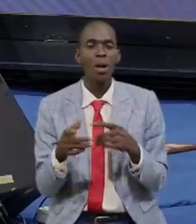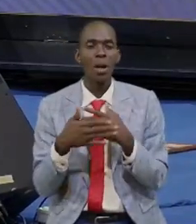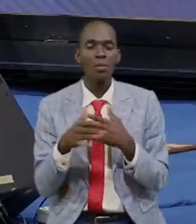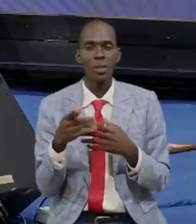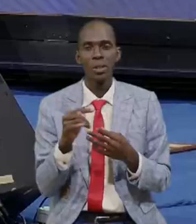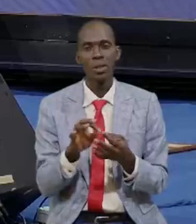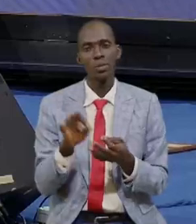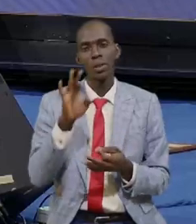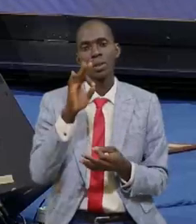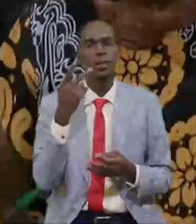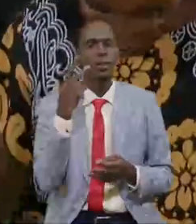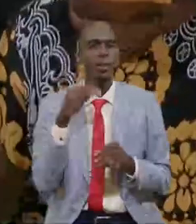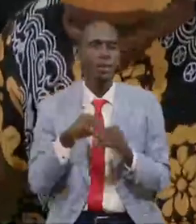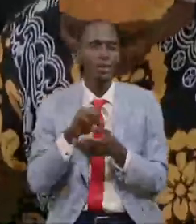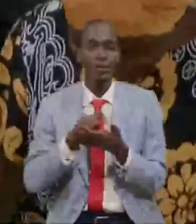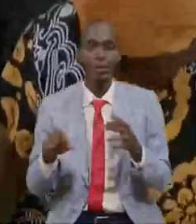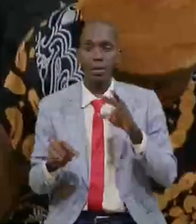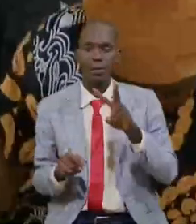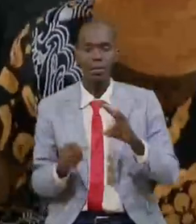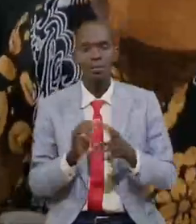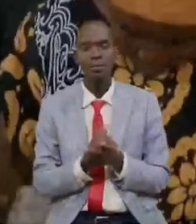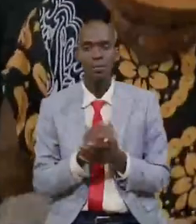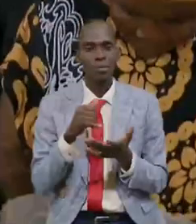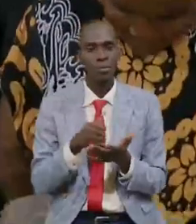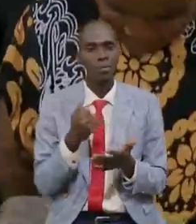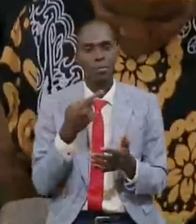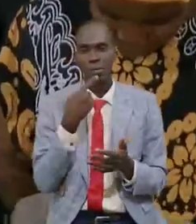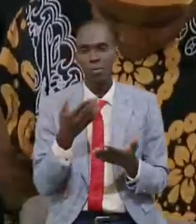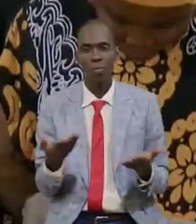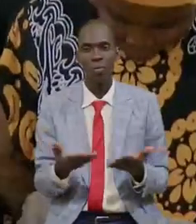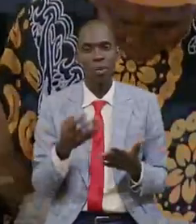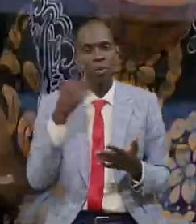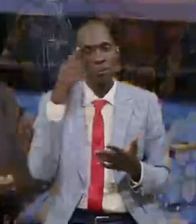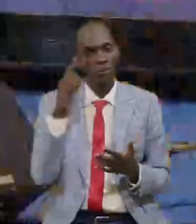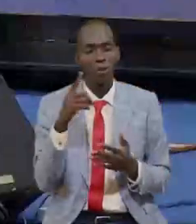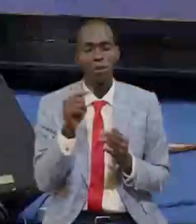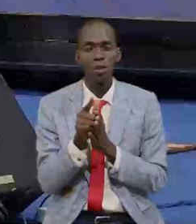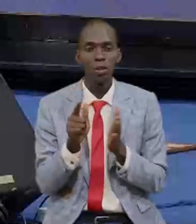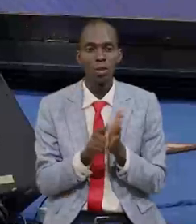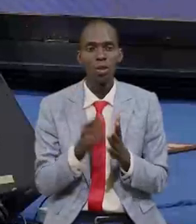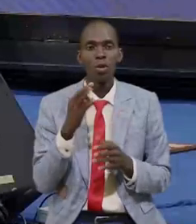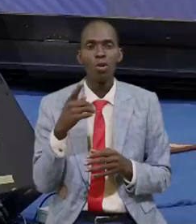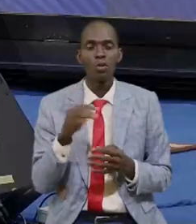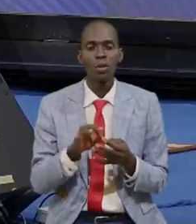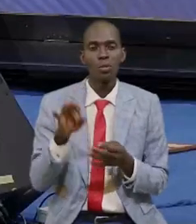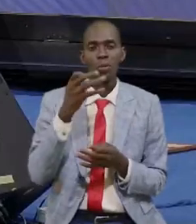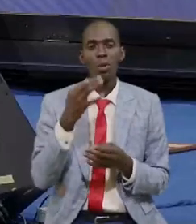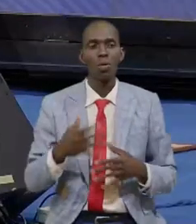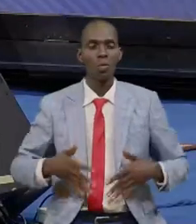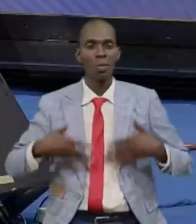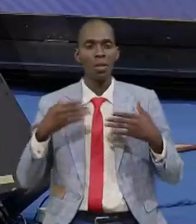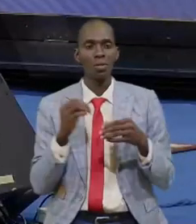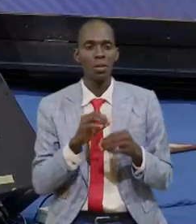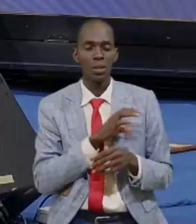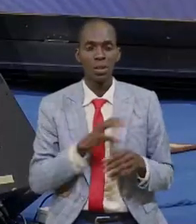selon l'esprit. Le verset 2 qui dit, en effet, la loi de l'esprit de vie en